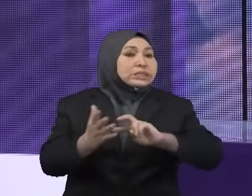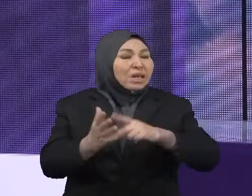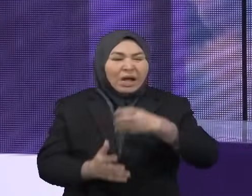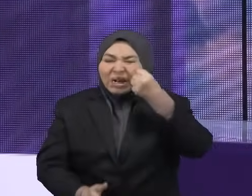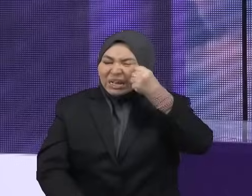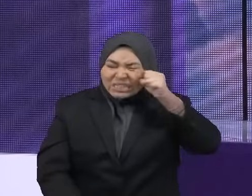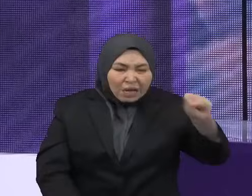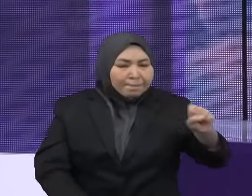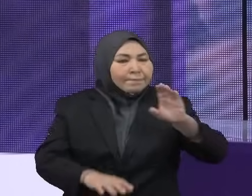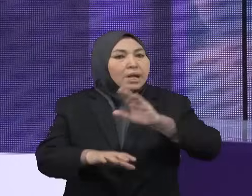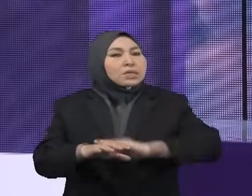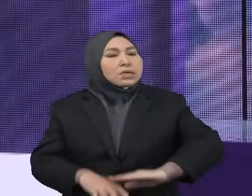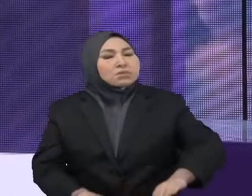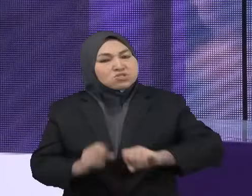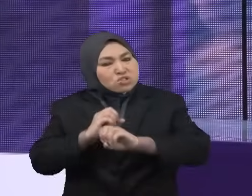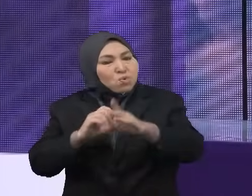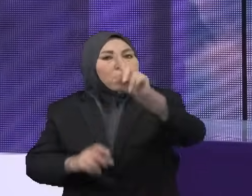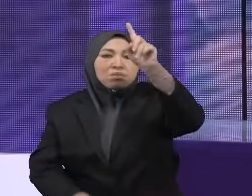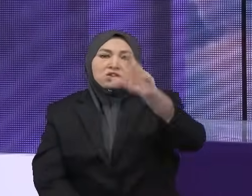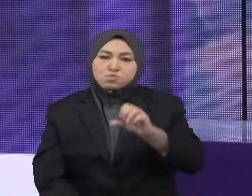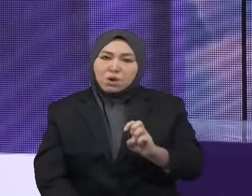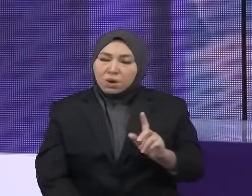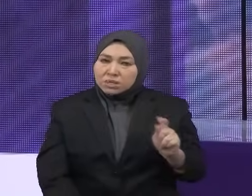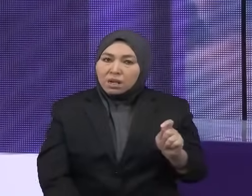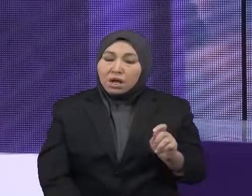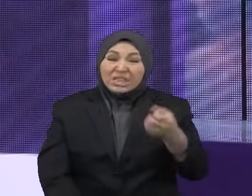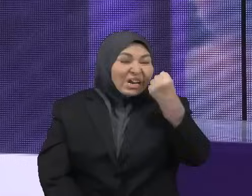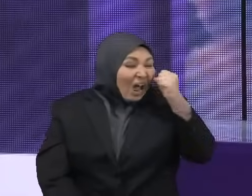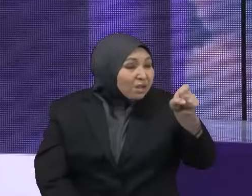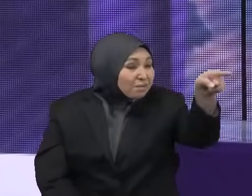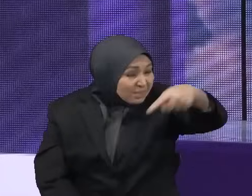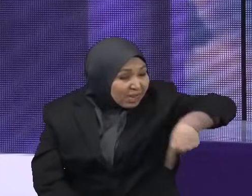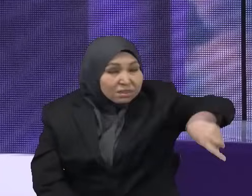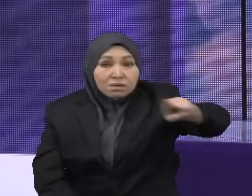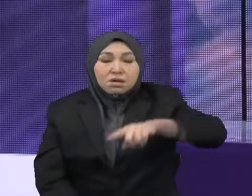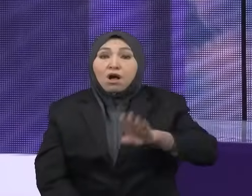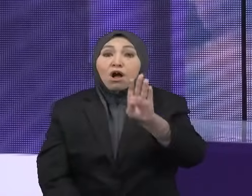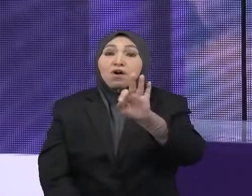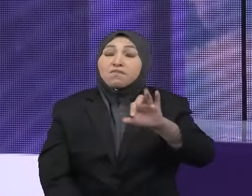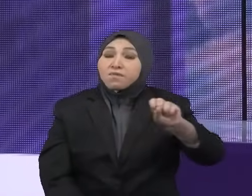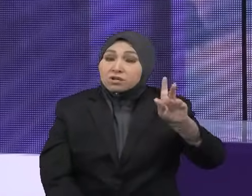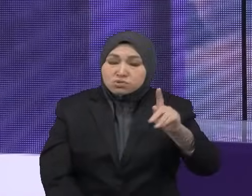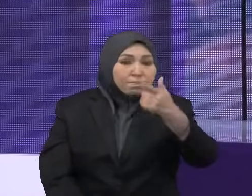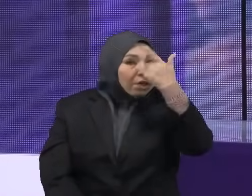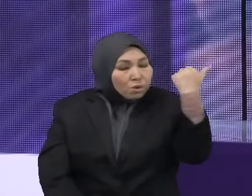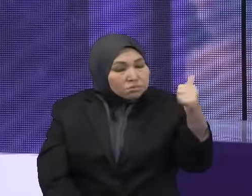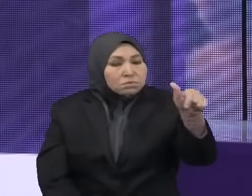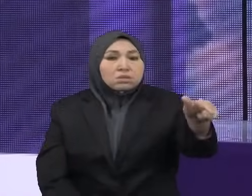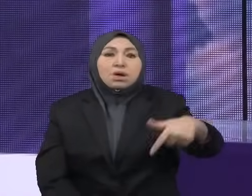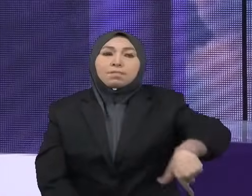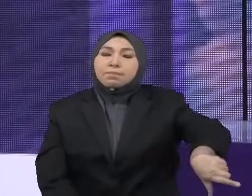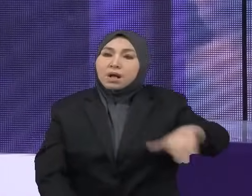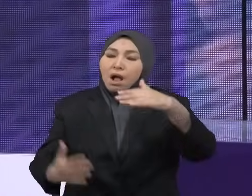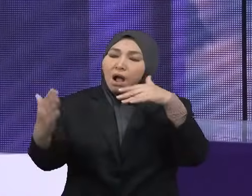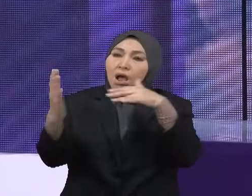mereka daripada seruan Allah Subhanahu Wa Taala. Dan derhaka mereka ini, gelarannya fasik ini, kerana mereka